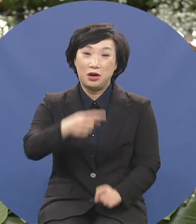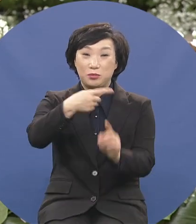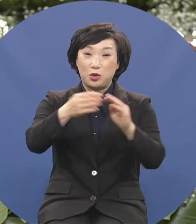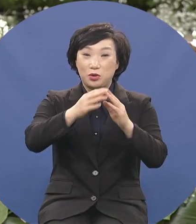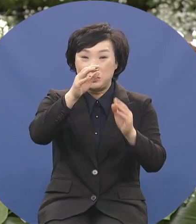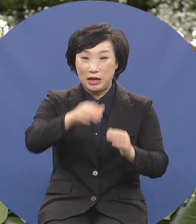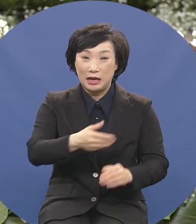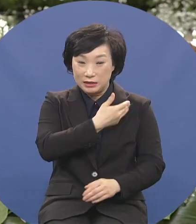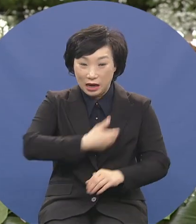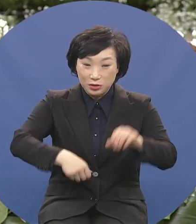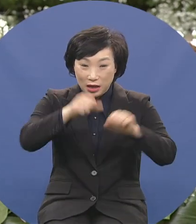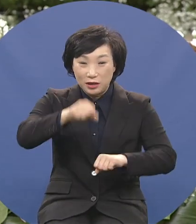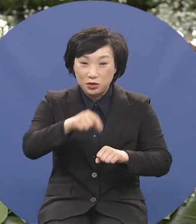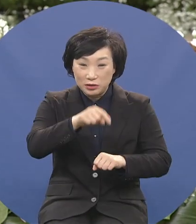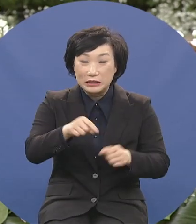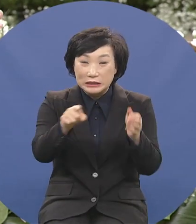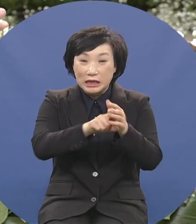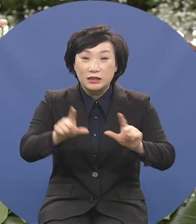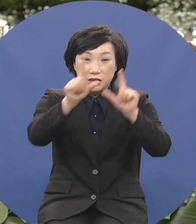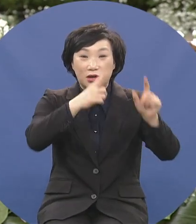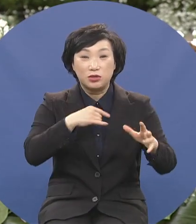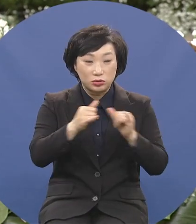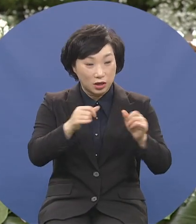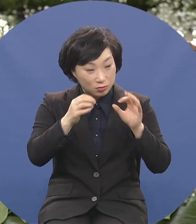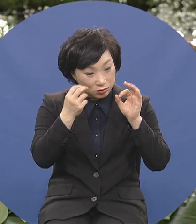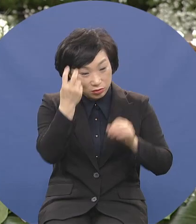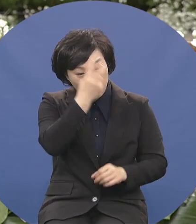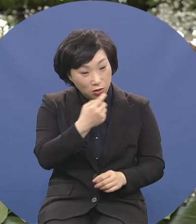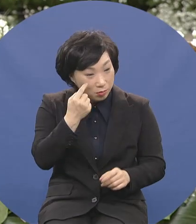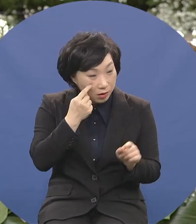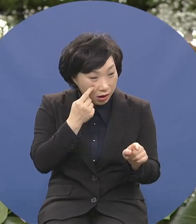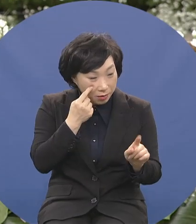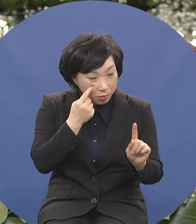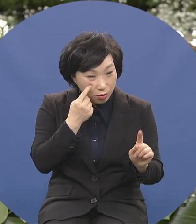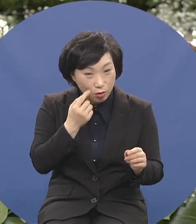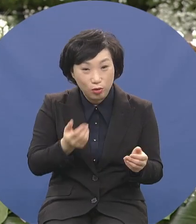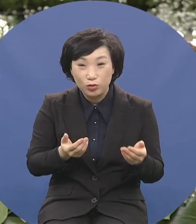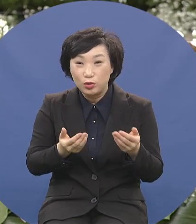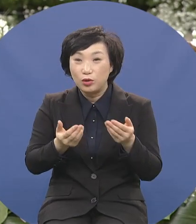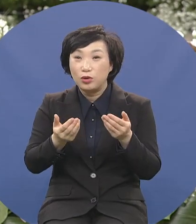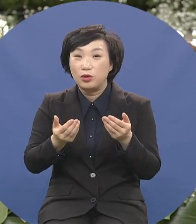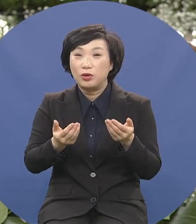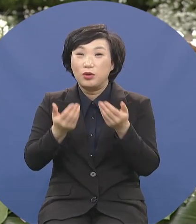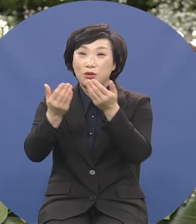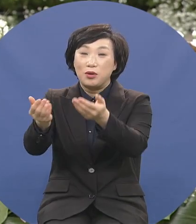초대교회 사도행전 신앙생활하는 사람들을 바라보면 내놓을 곳이 없이